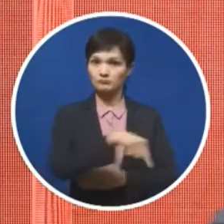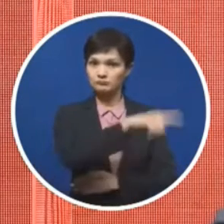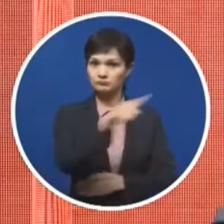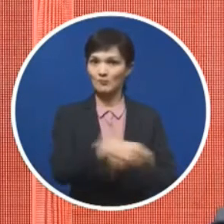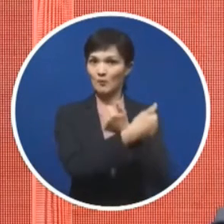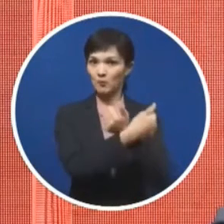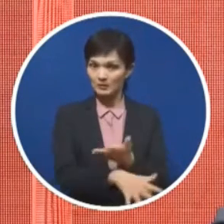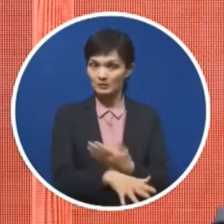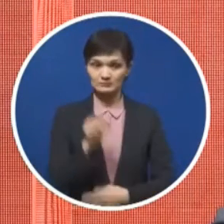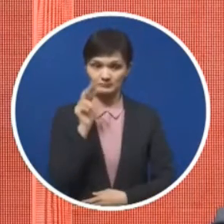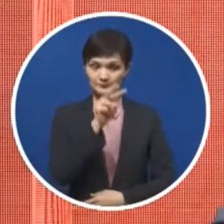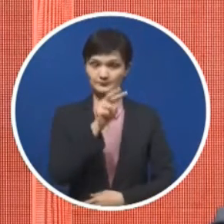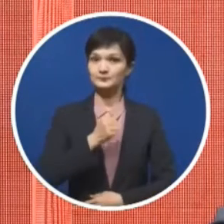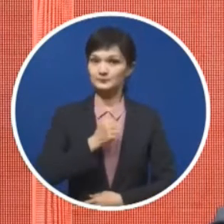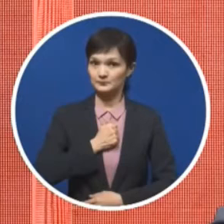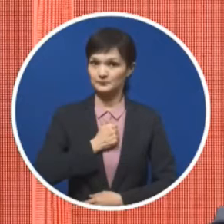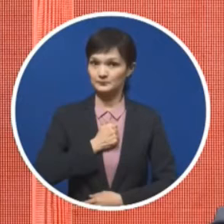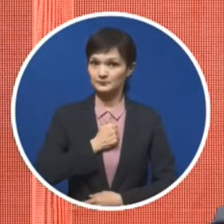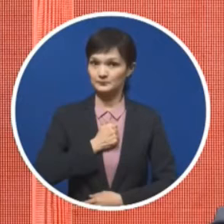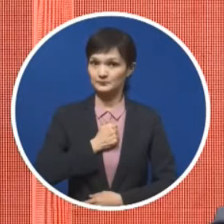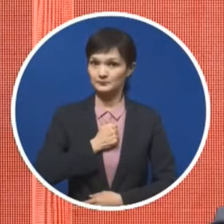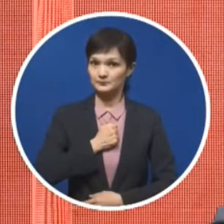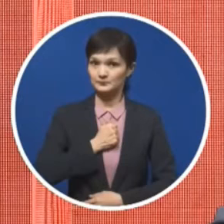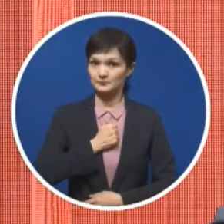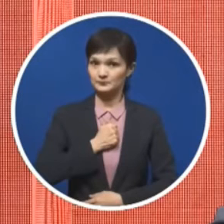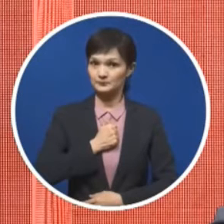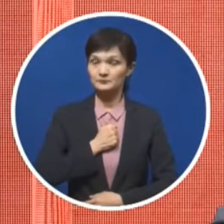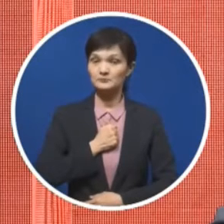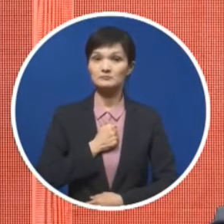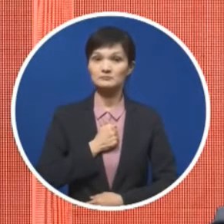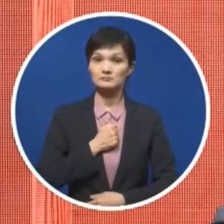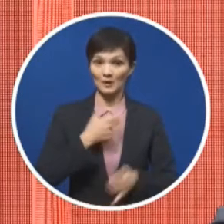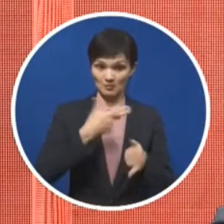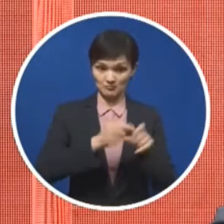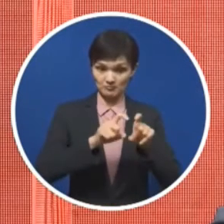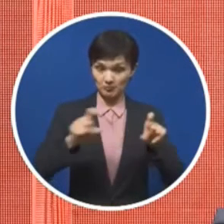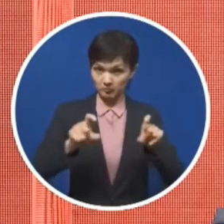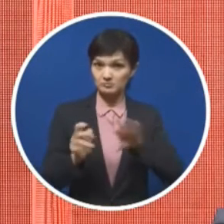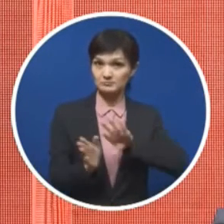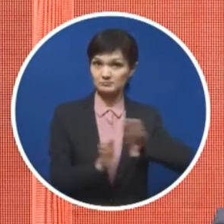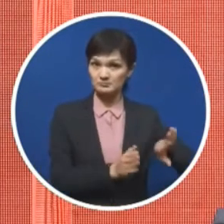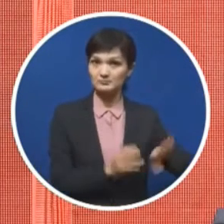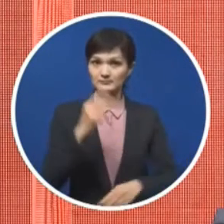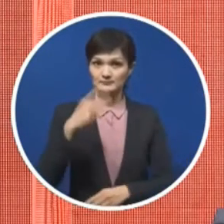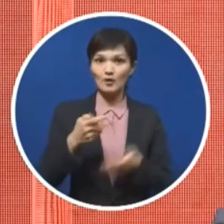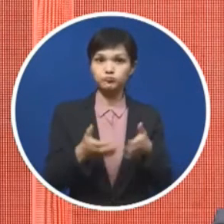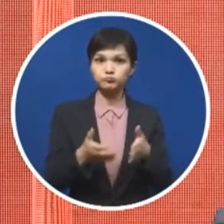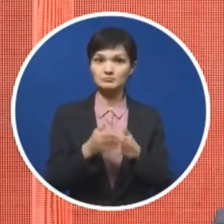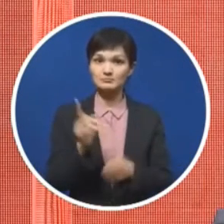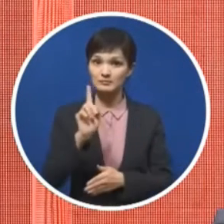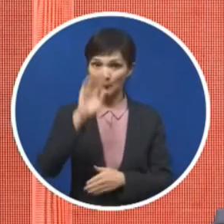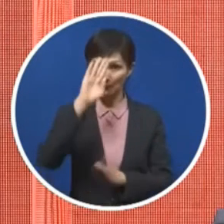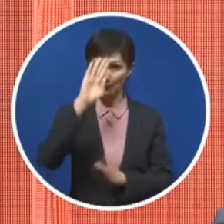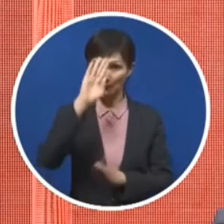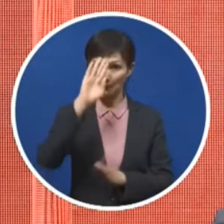除了疫苗，更重要的还是要确实做好防